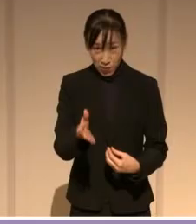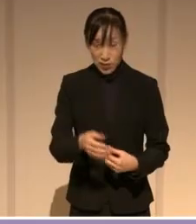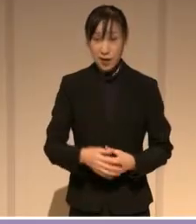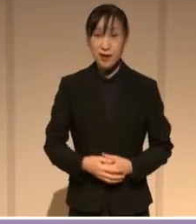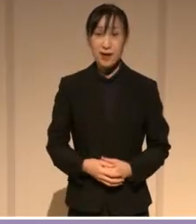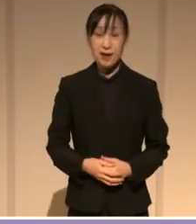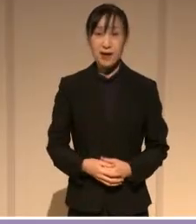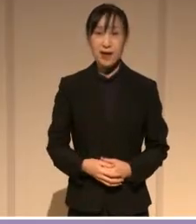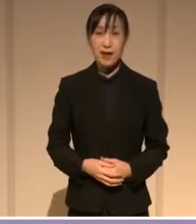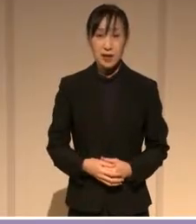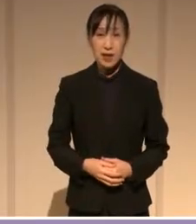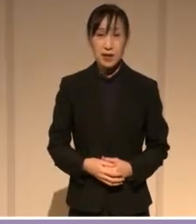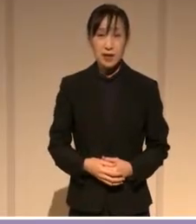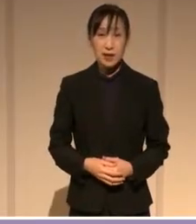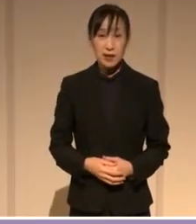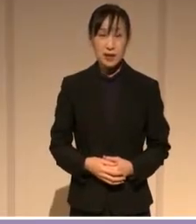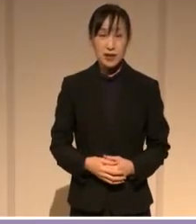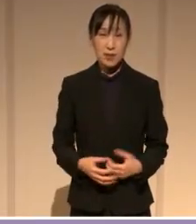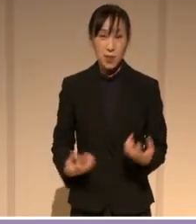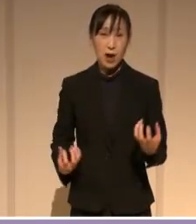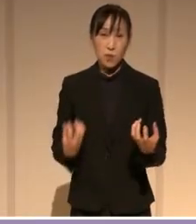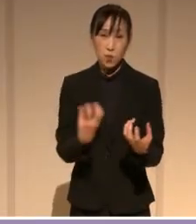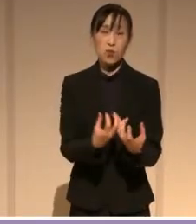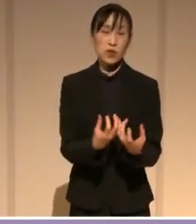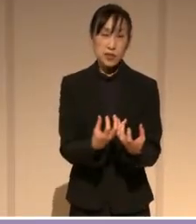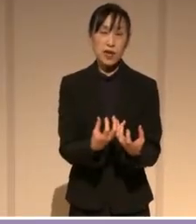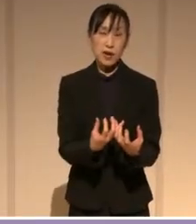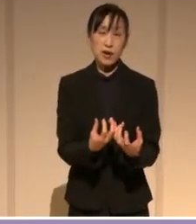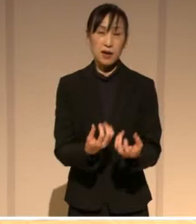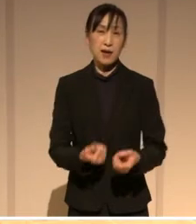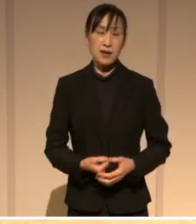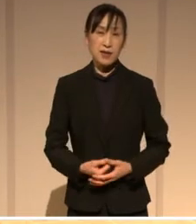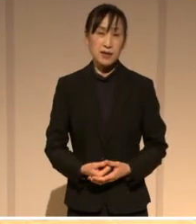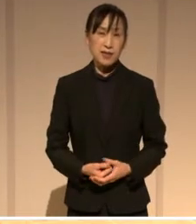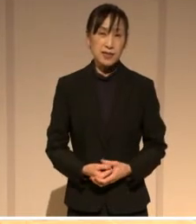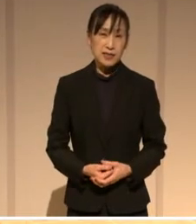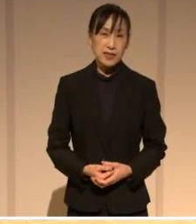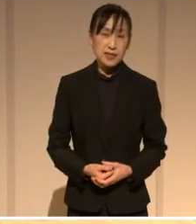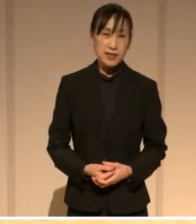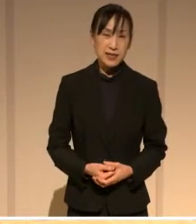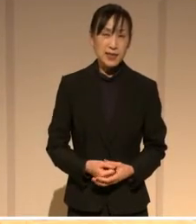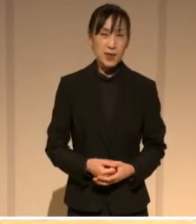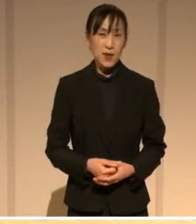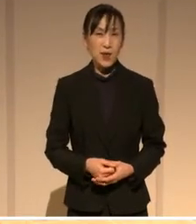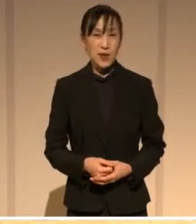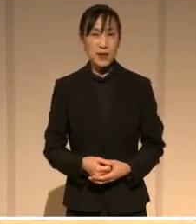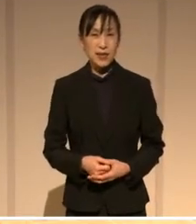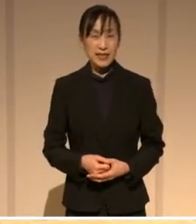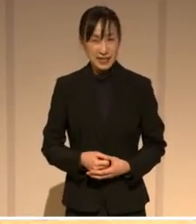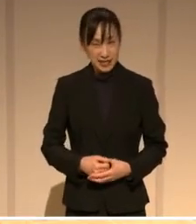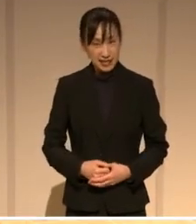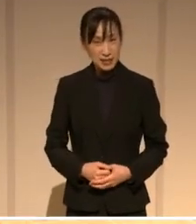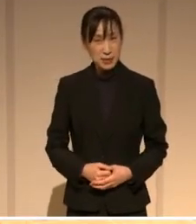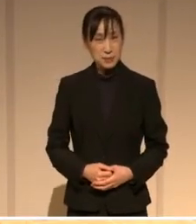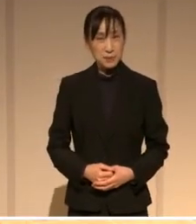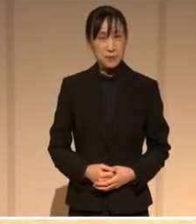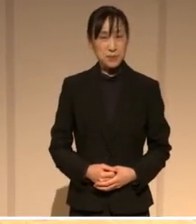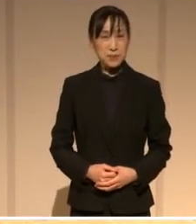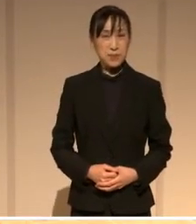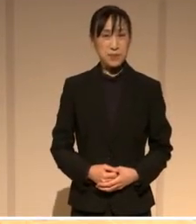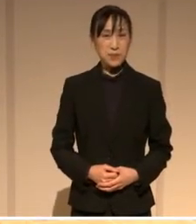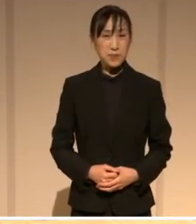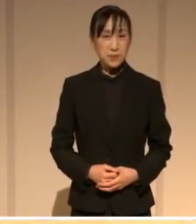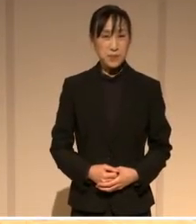ボッチャん玉が一緒になるという日もあるよねじゃあそれでそれはいいかなぁまぁ